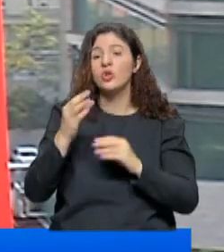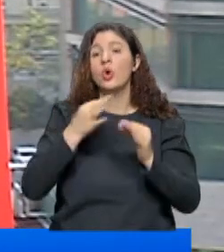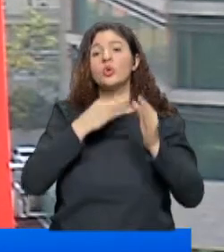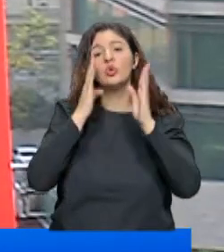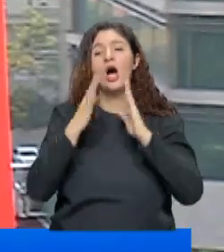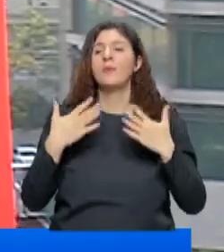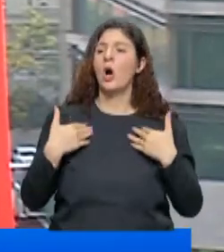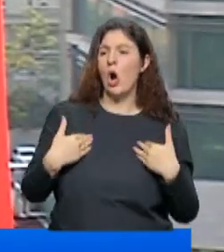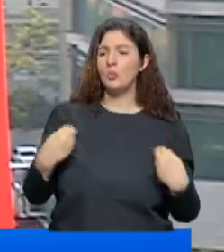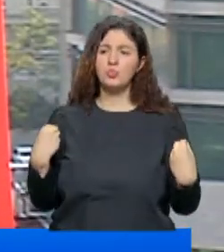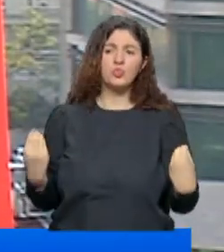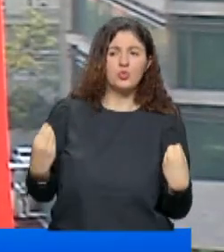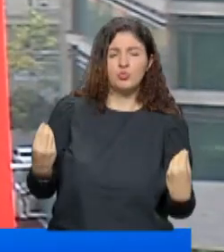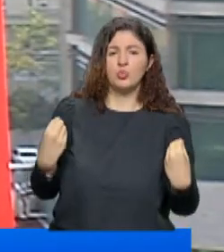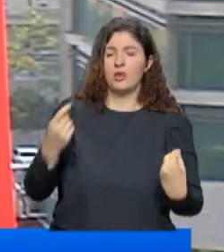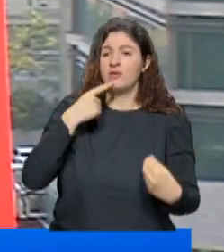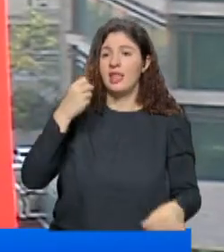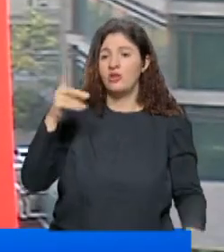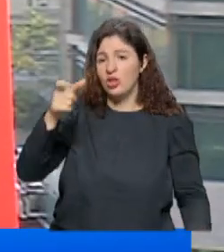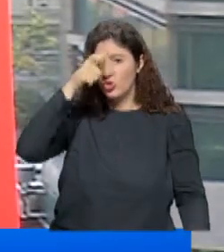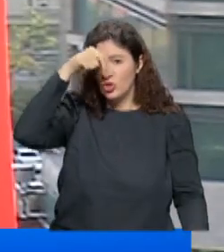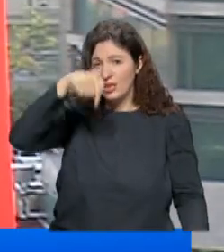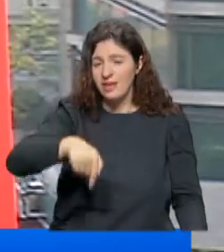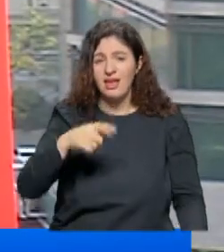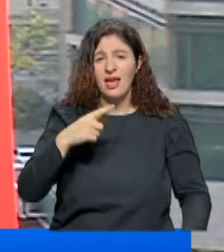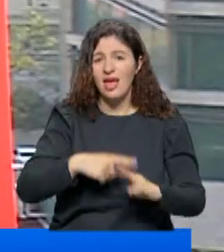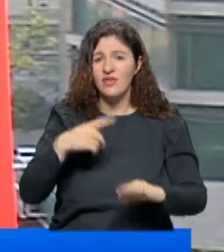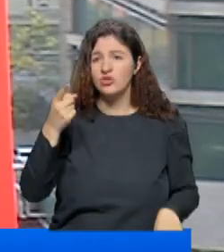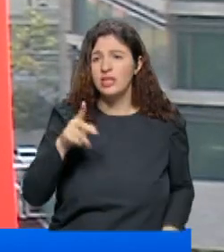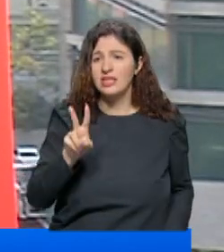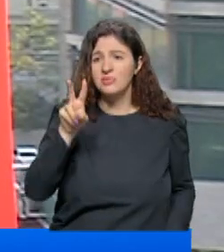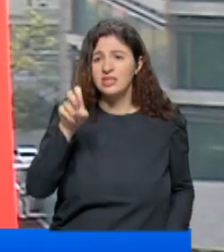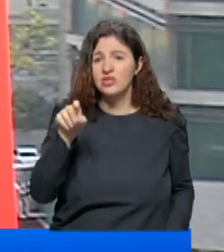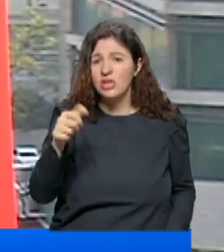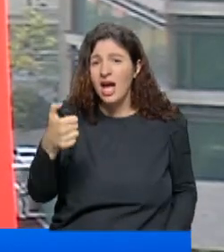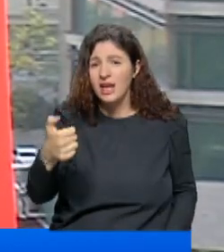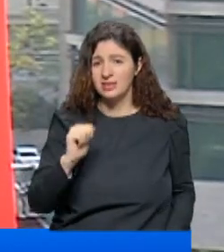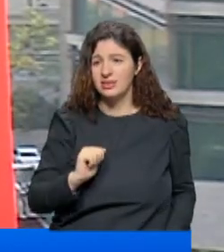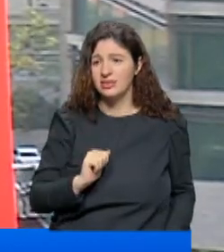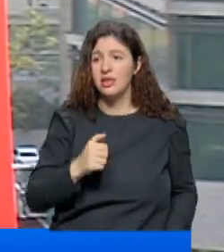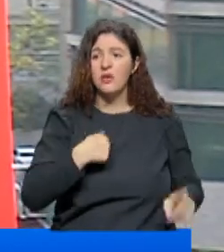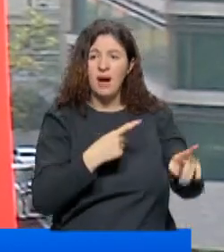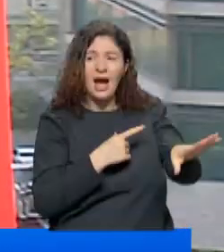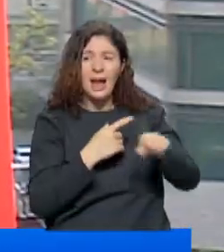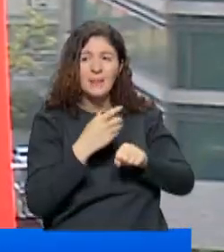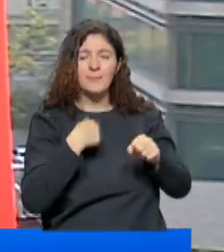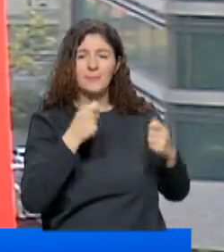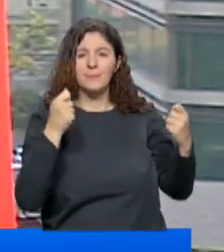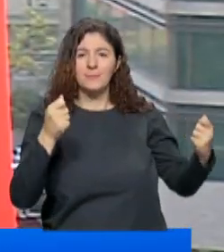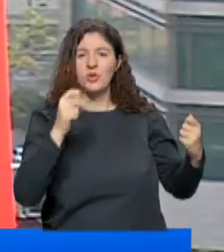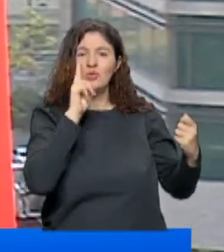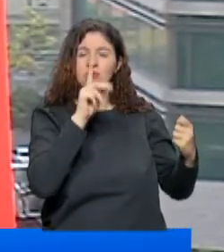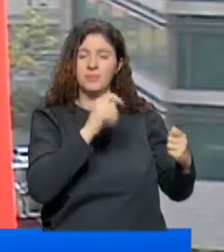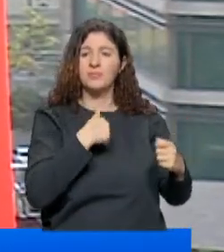şükür halimiz çok iyi dedi Erdoğan'ın dediği Türkiye'de enflasyon %78.6. Onu bir alayım efendim. Buyur. Ben de bir yandan ekranlara yansıtmış.